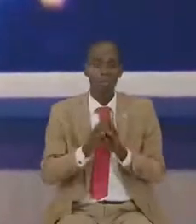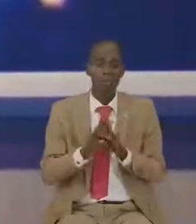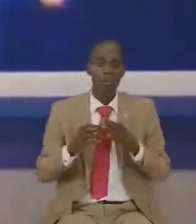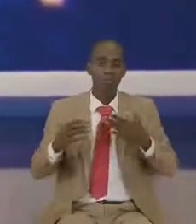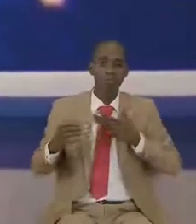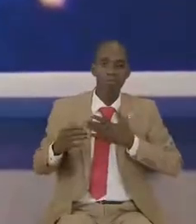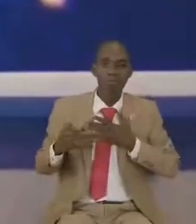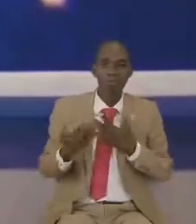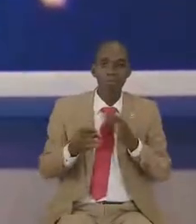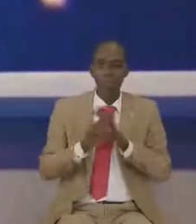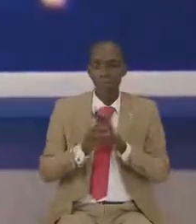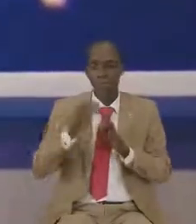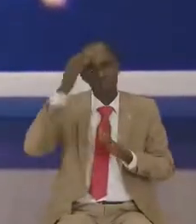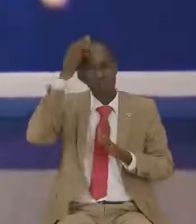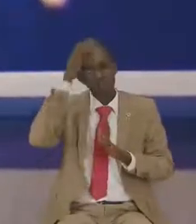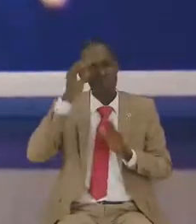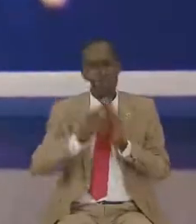sachant dans ton cœur que